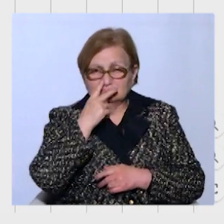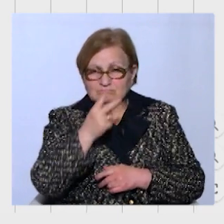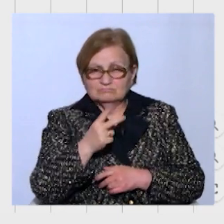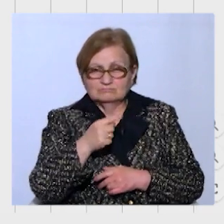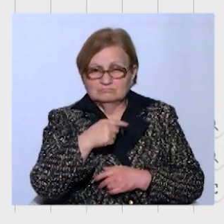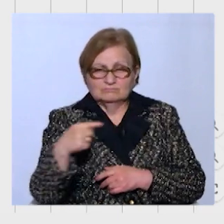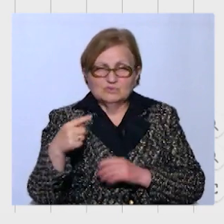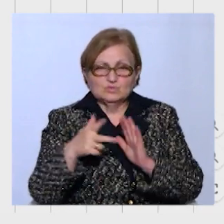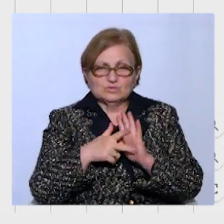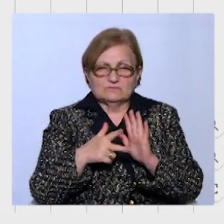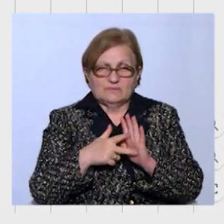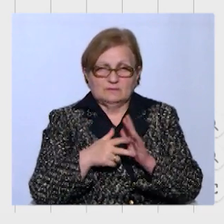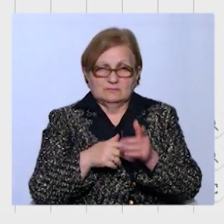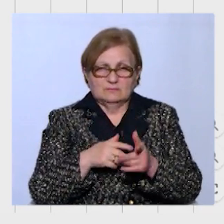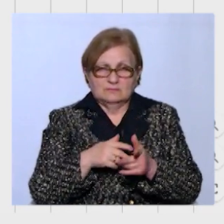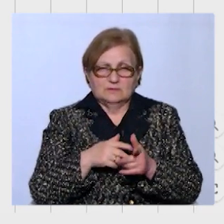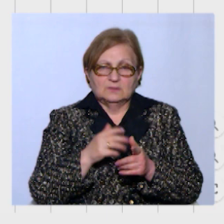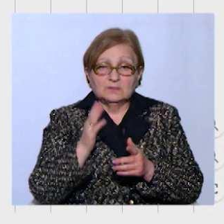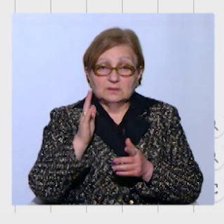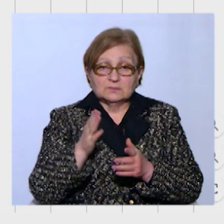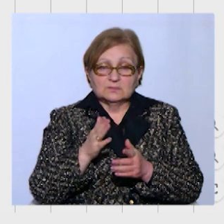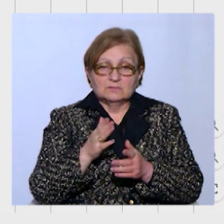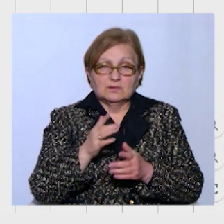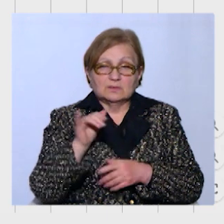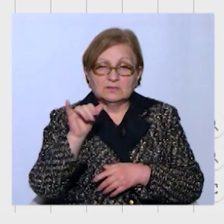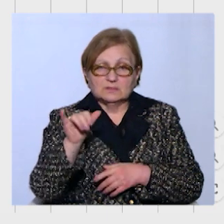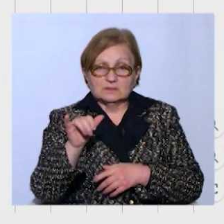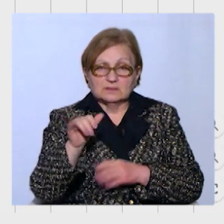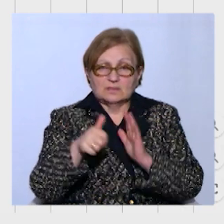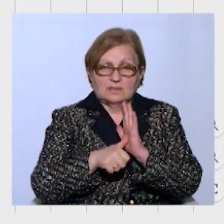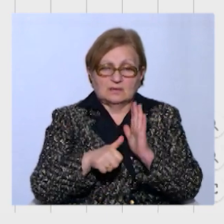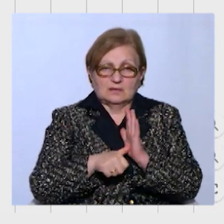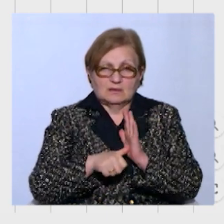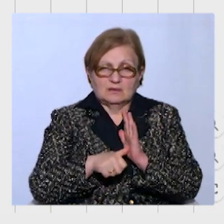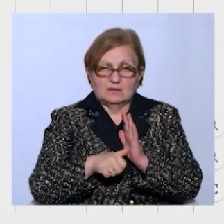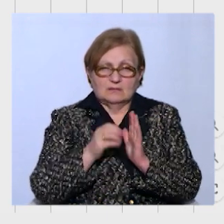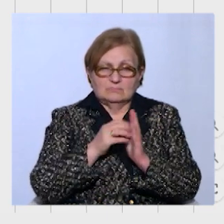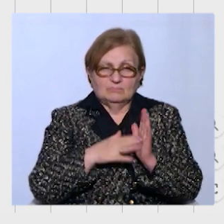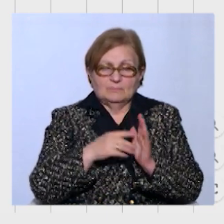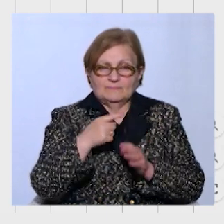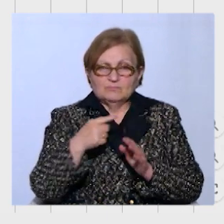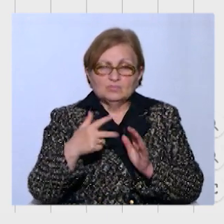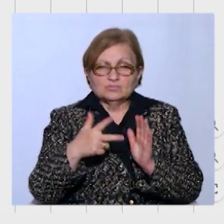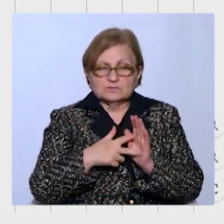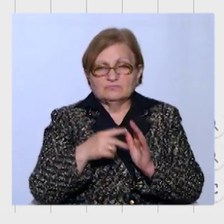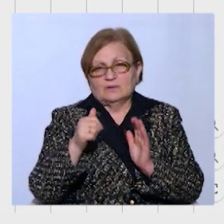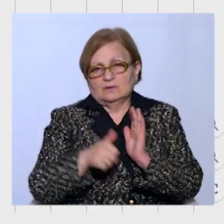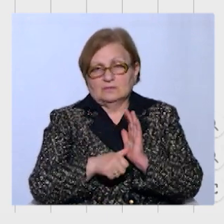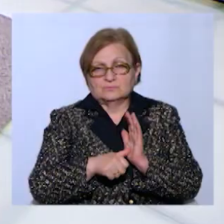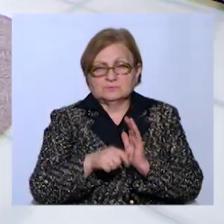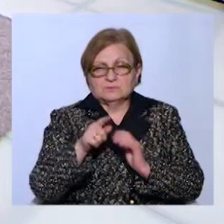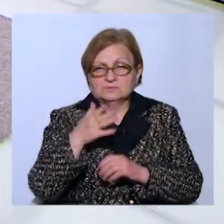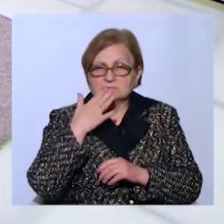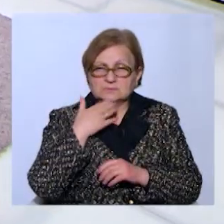არის -8. კოორდინატი x-ი, y-ი არის 6 და ჩავწეროთ -8, 6. მე მგონი ეს რთული